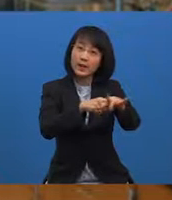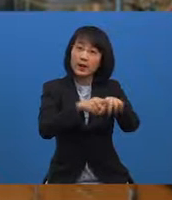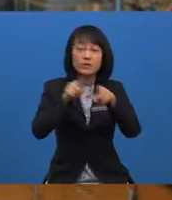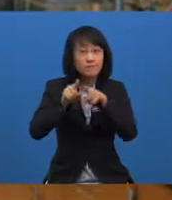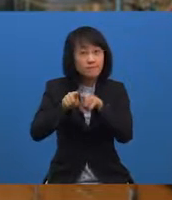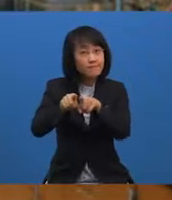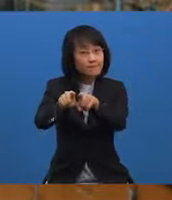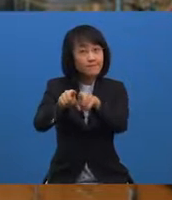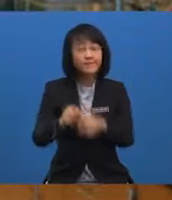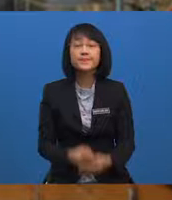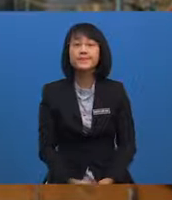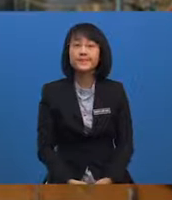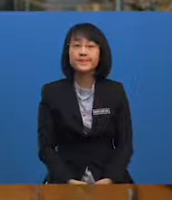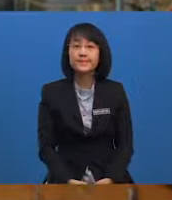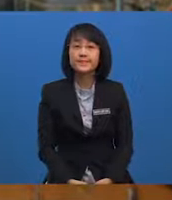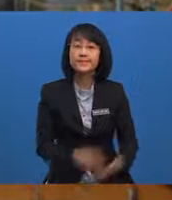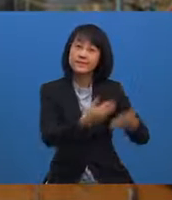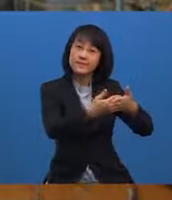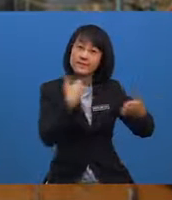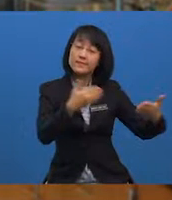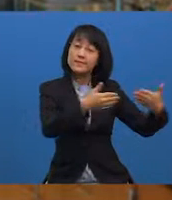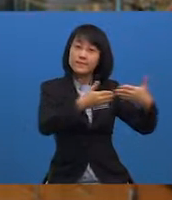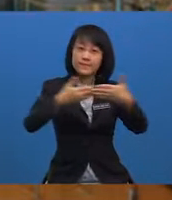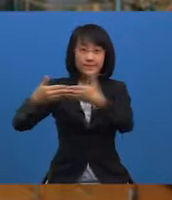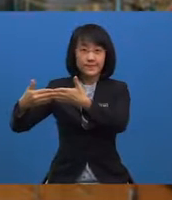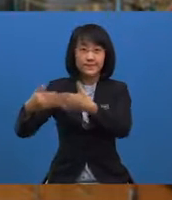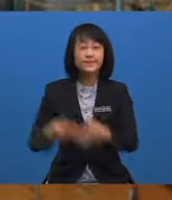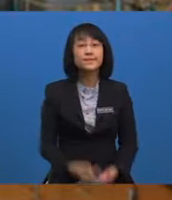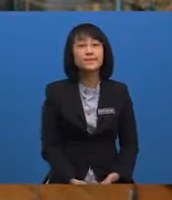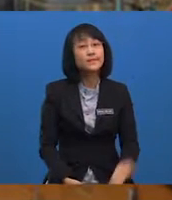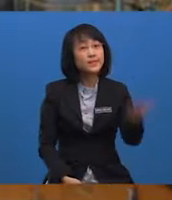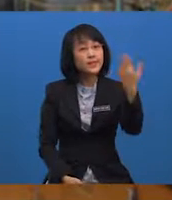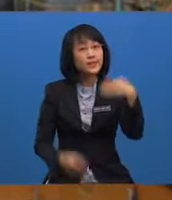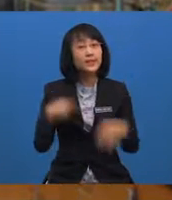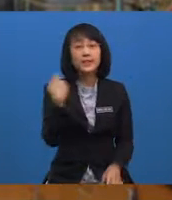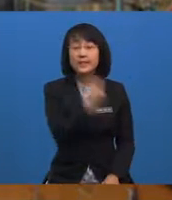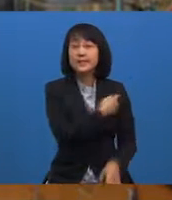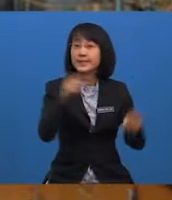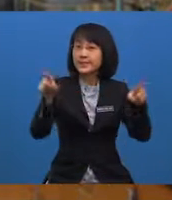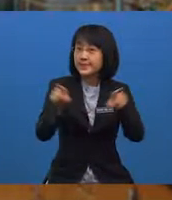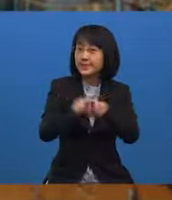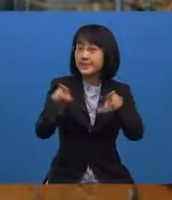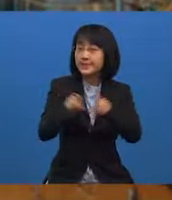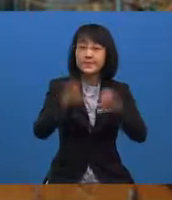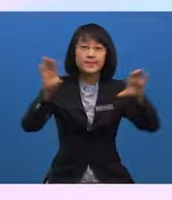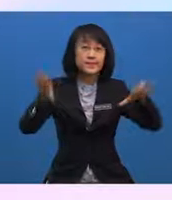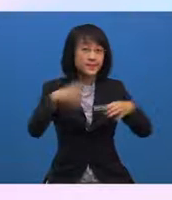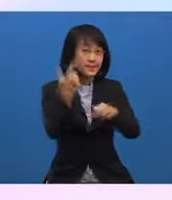Baiklah, murid-murid. Sebelum kita sambung pembelajaran seterusnya, mari kita sama-sama buat latihan yang